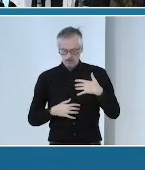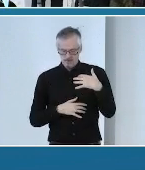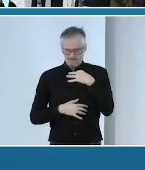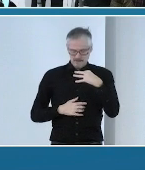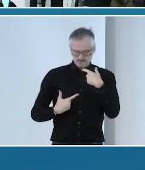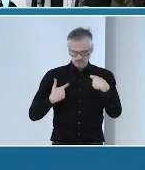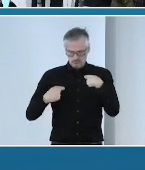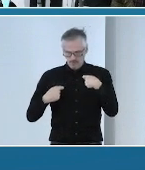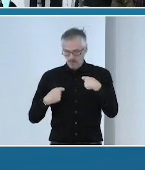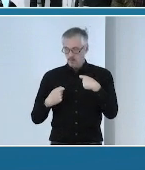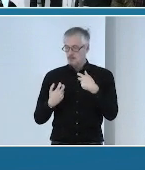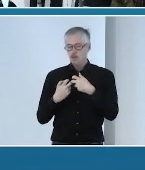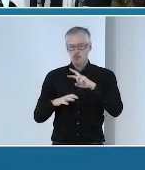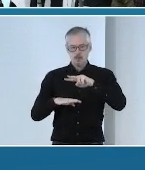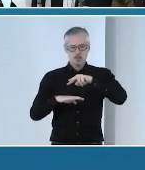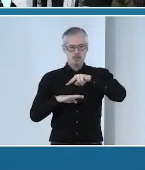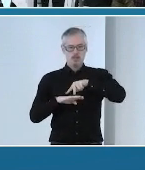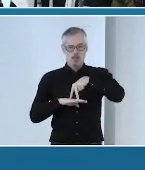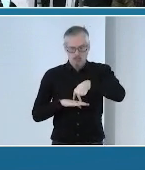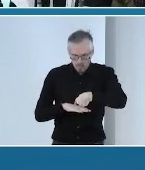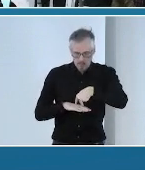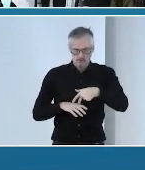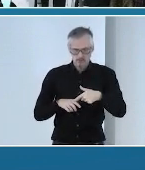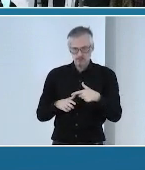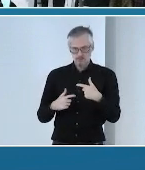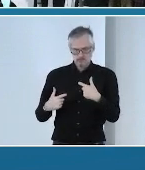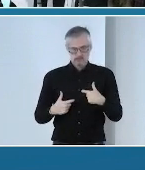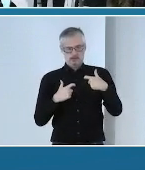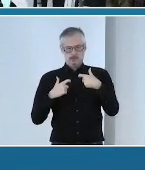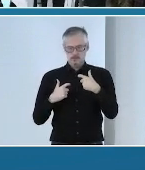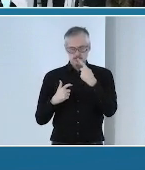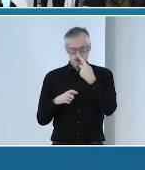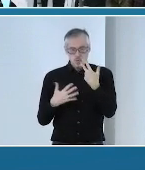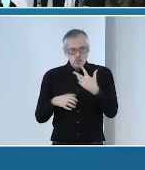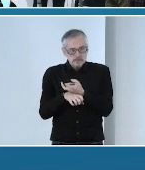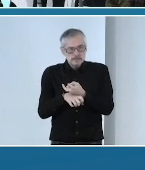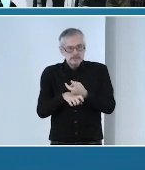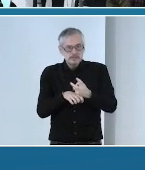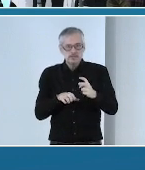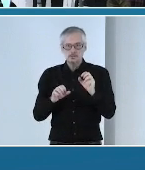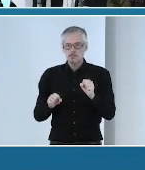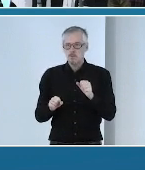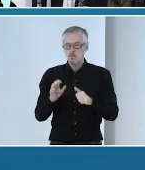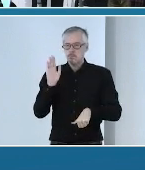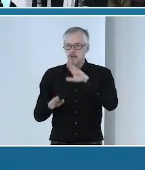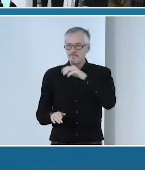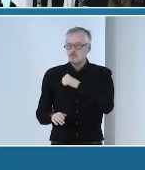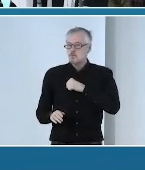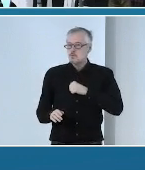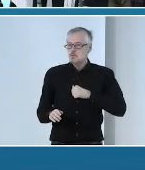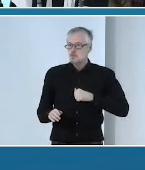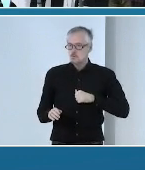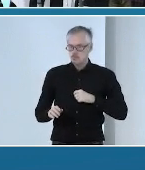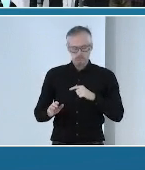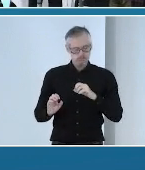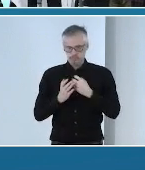déséquilibre, lorsqu'on chute, lorsqu'on se déséquilibre, on le ressent comme une menace, hein, comme quelque chose qui déclenche une